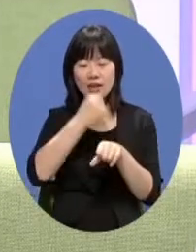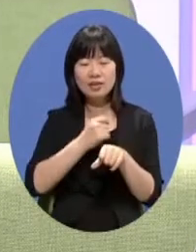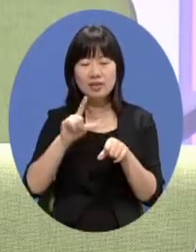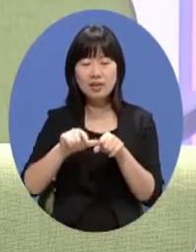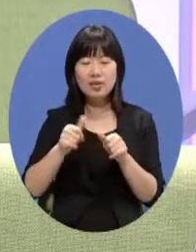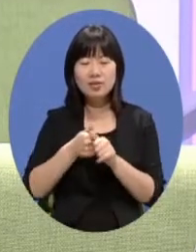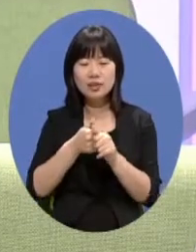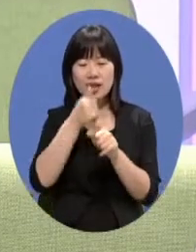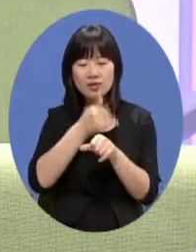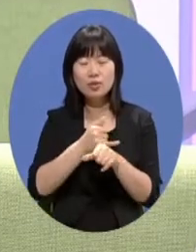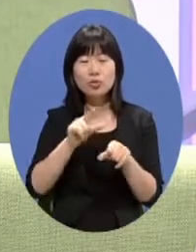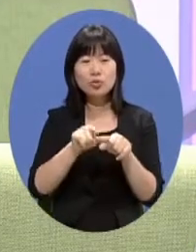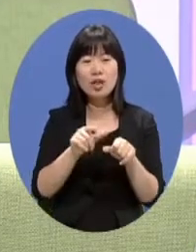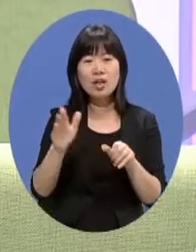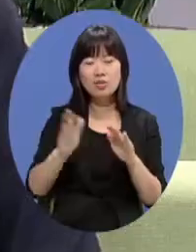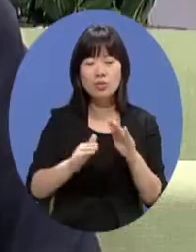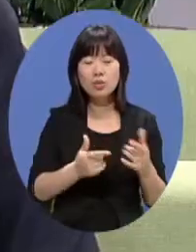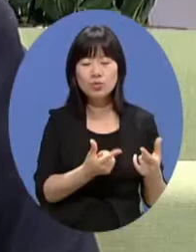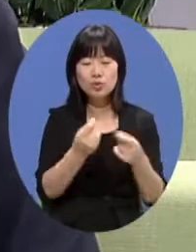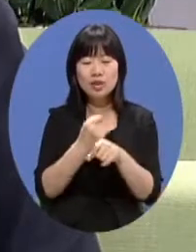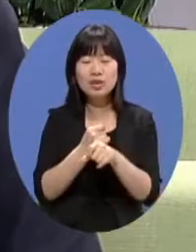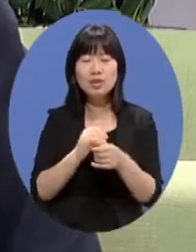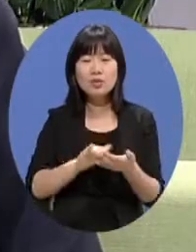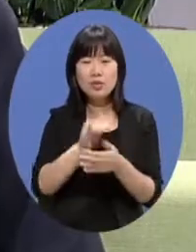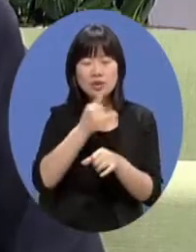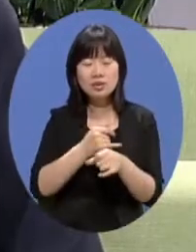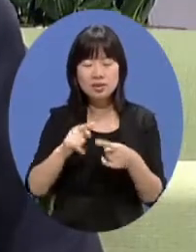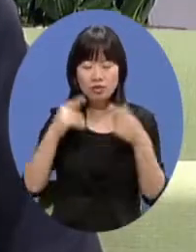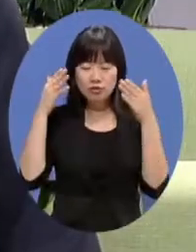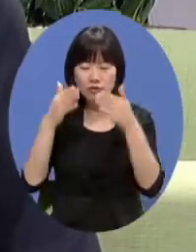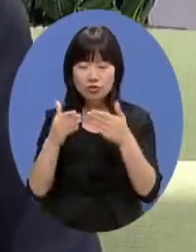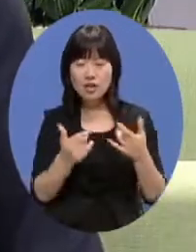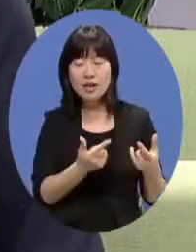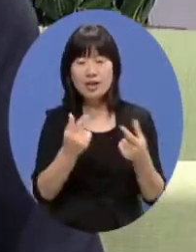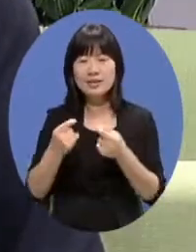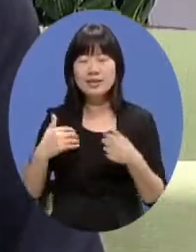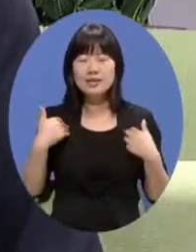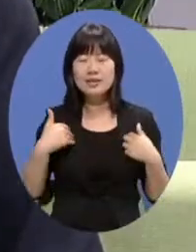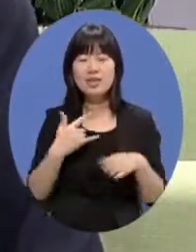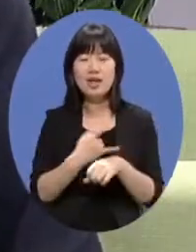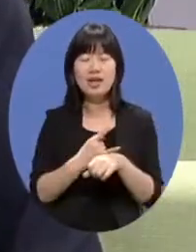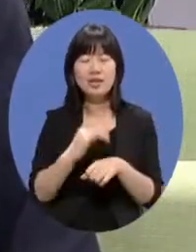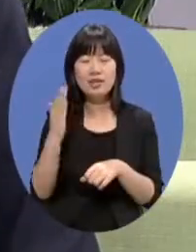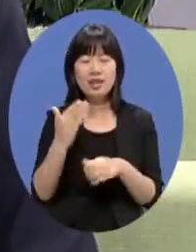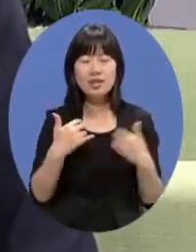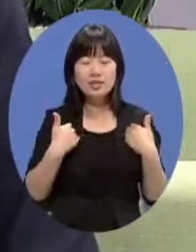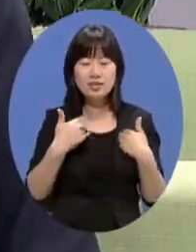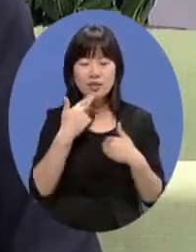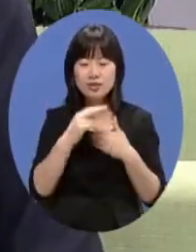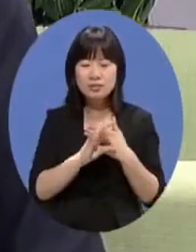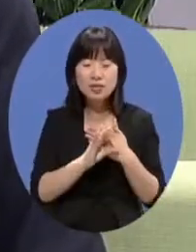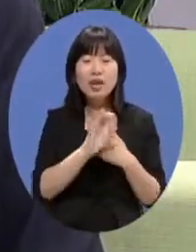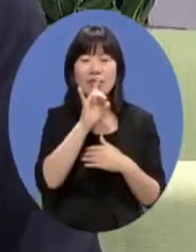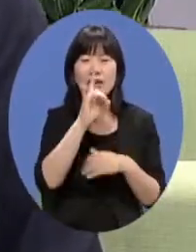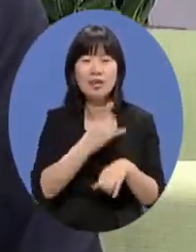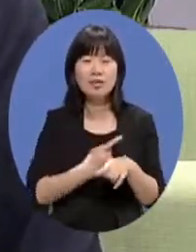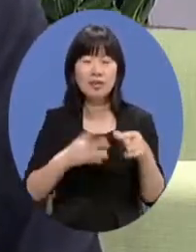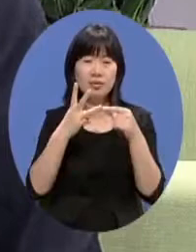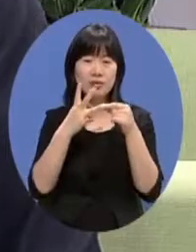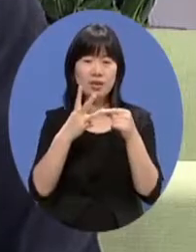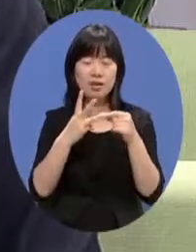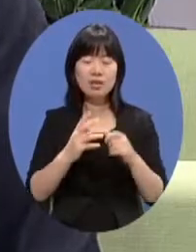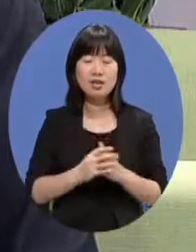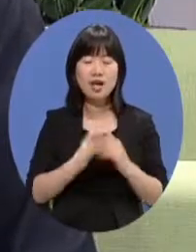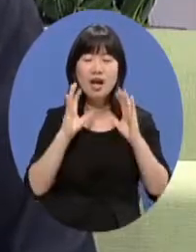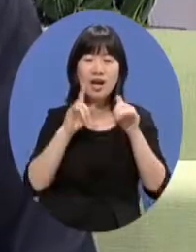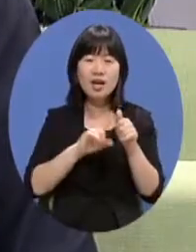따르고 순간을 공유해서 그 아이가 놀고 있는 거에 주시해서 같이 즐겨야 돼요. 그 즐기지 않으시면 안 돼요. 세 번째가 뭐냐면 바로